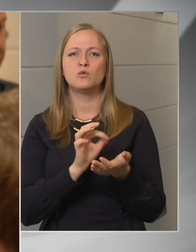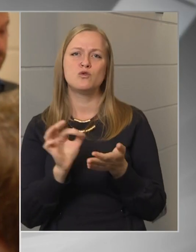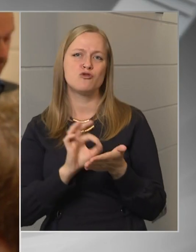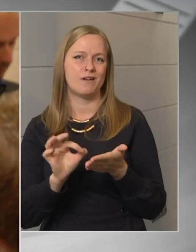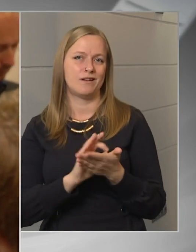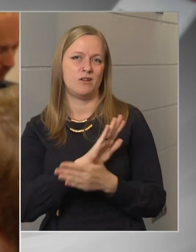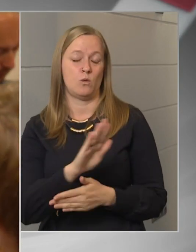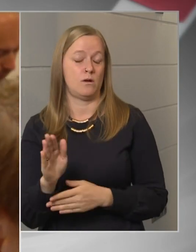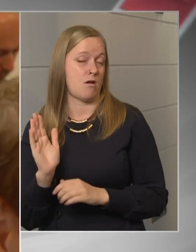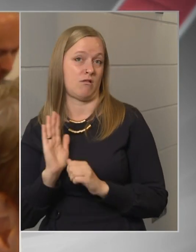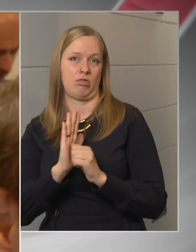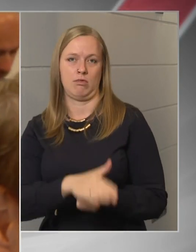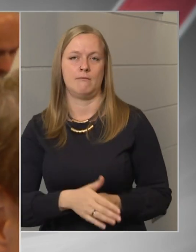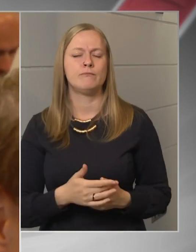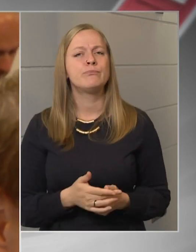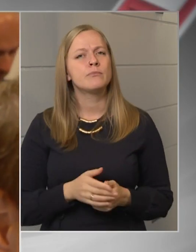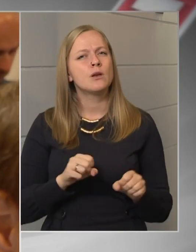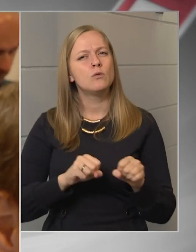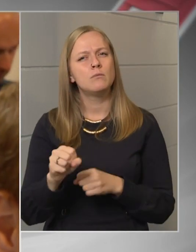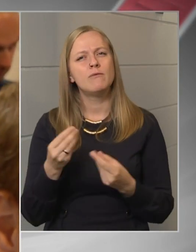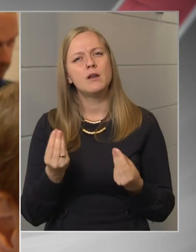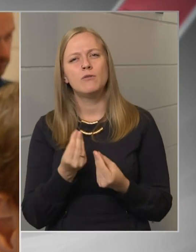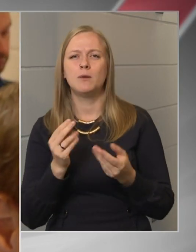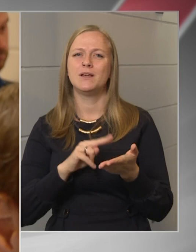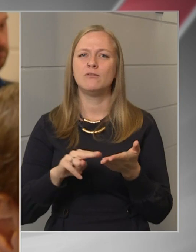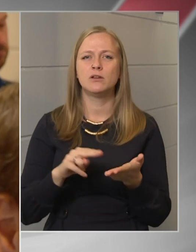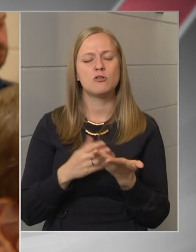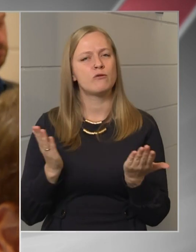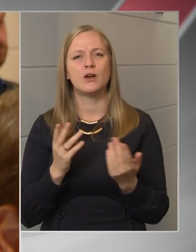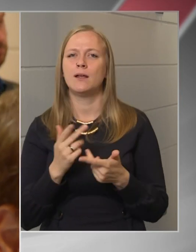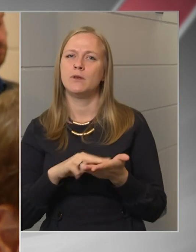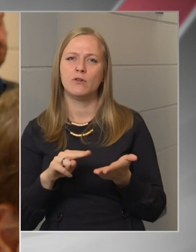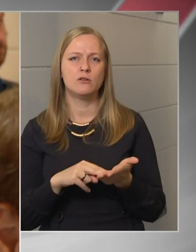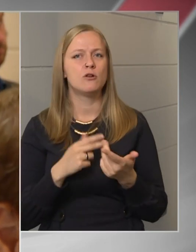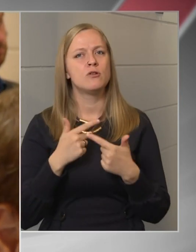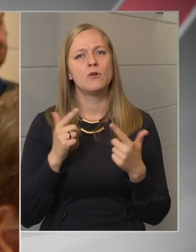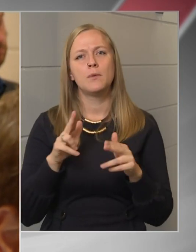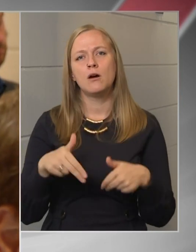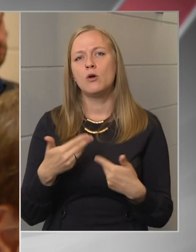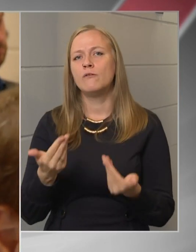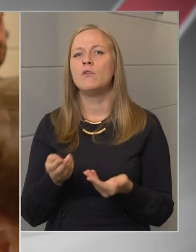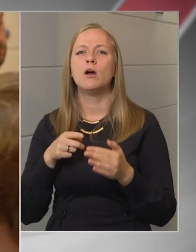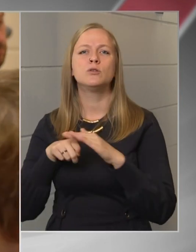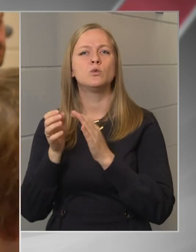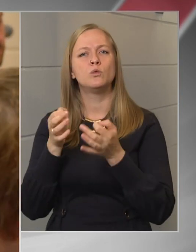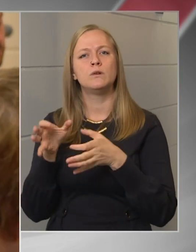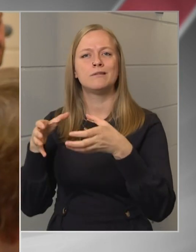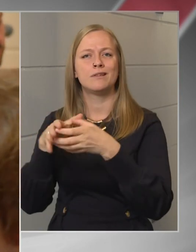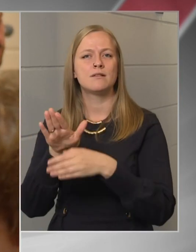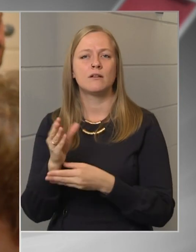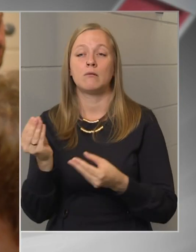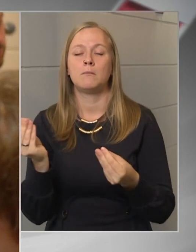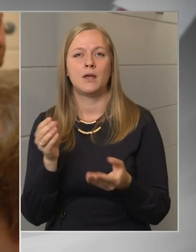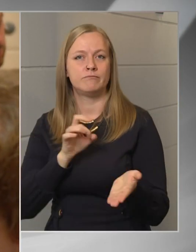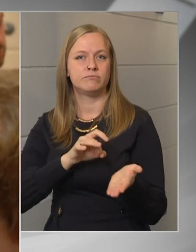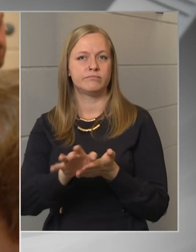kormánynak van-e bármilyen információja, hivatalos vagy informális információja arról, vagy a külügyi tárcának, hogy miért